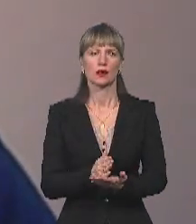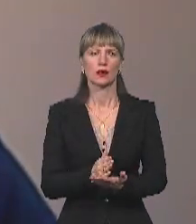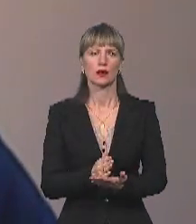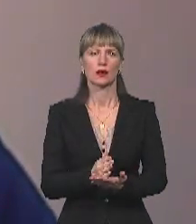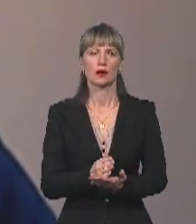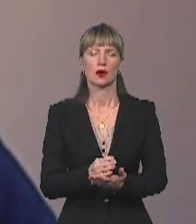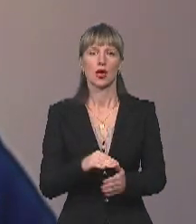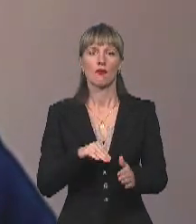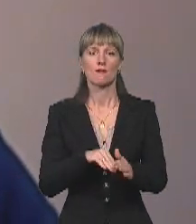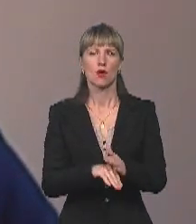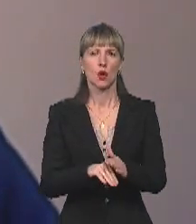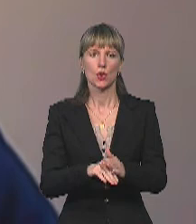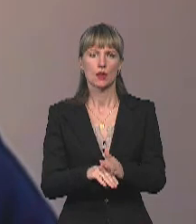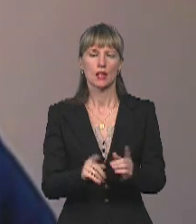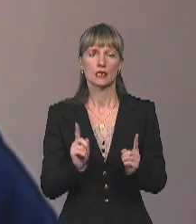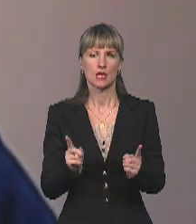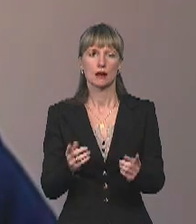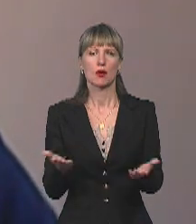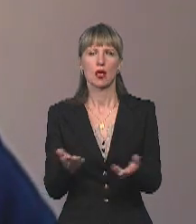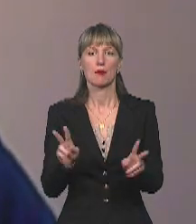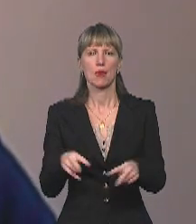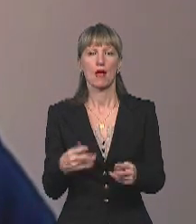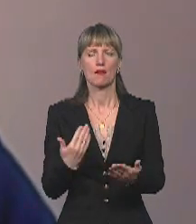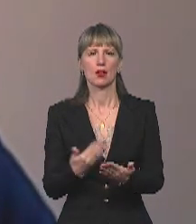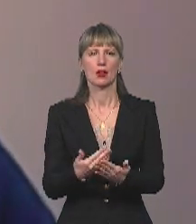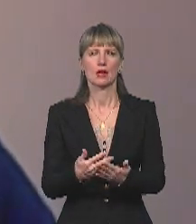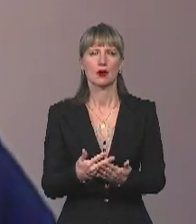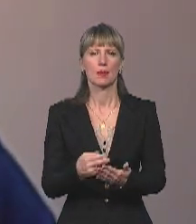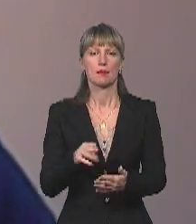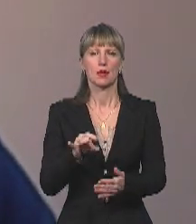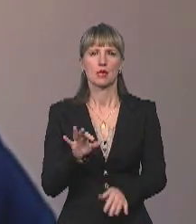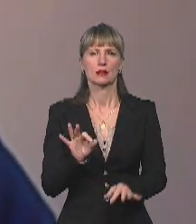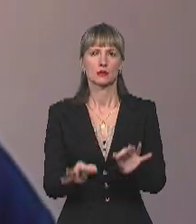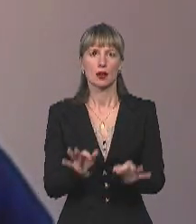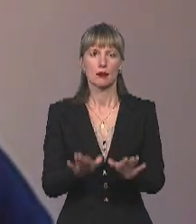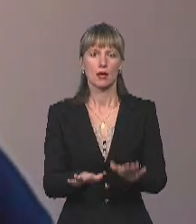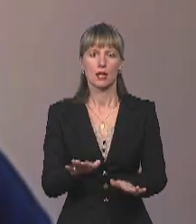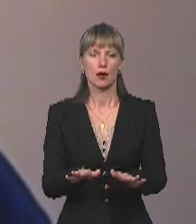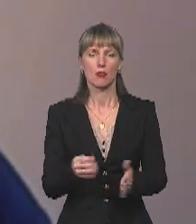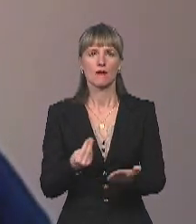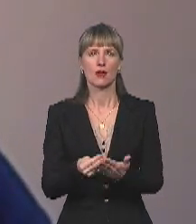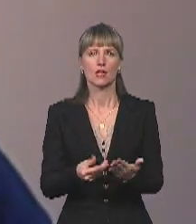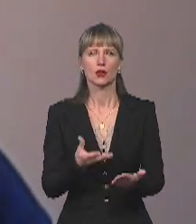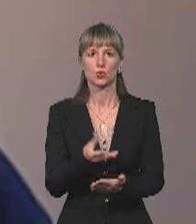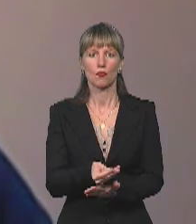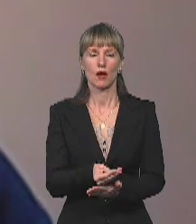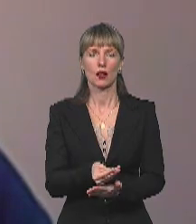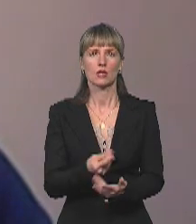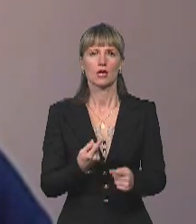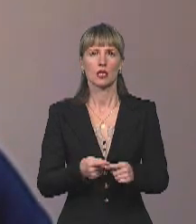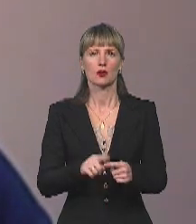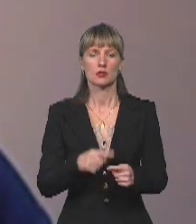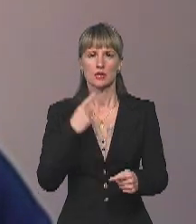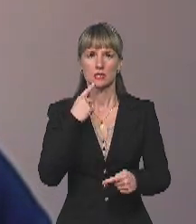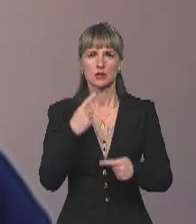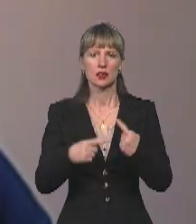є. Термін, як правило, це при стабільному і ритмічному фінансуванні, це